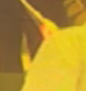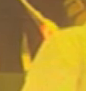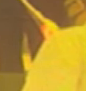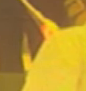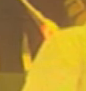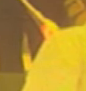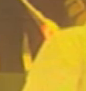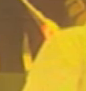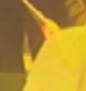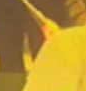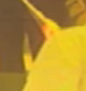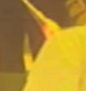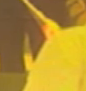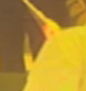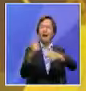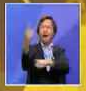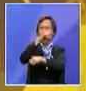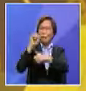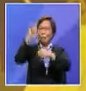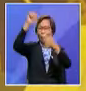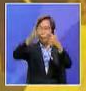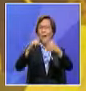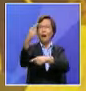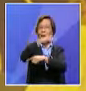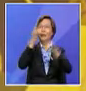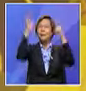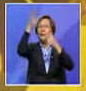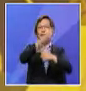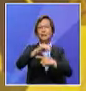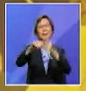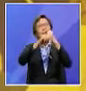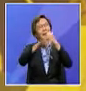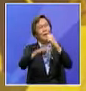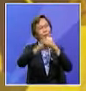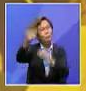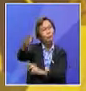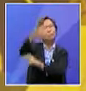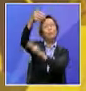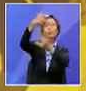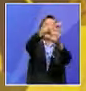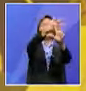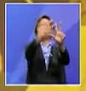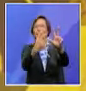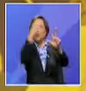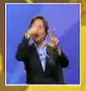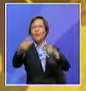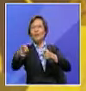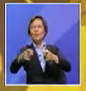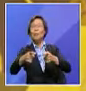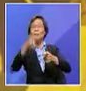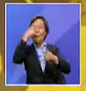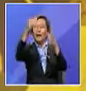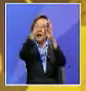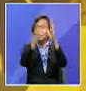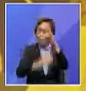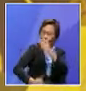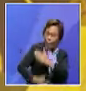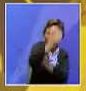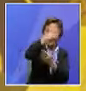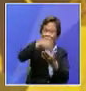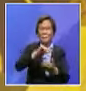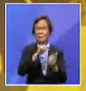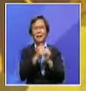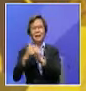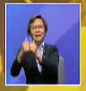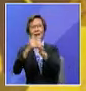sambutan utama iaitu sambutan Hari Kebangsaan, Hari Malaysia dan kempen Kibar Jalur Gemilang, tetapi untuk penerusan bagi acara pada pagi ini,